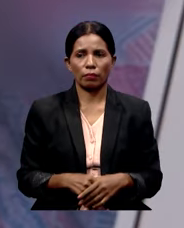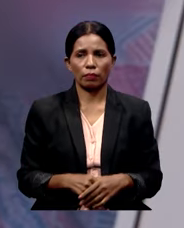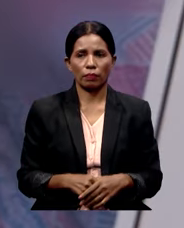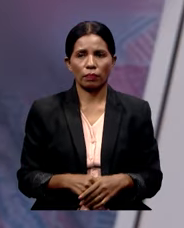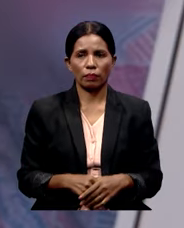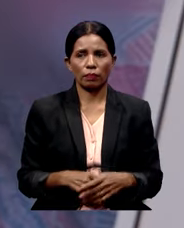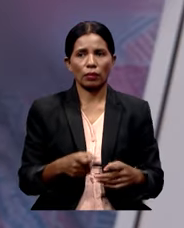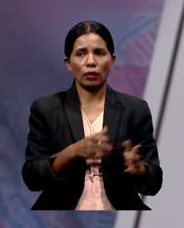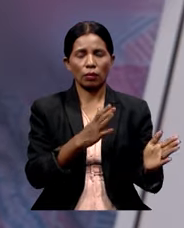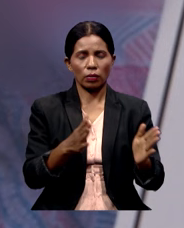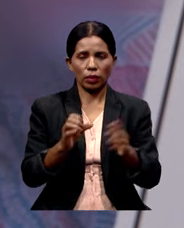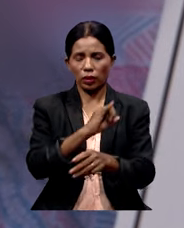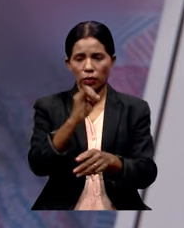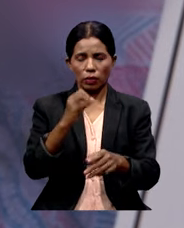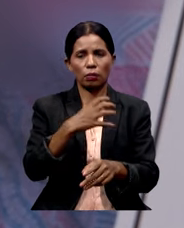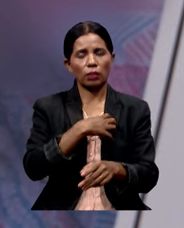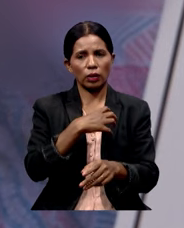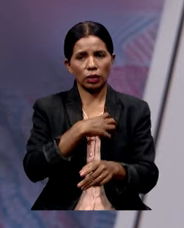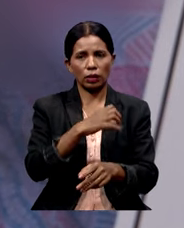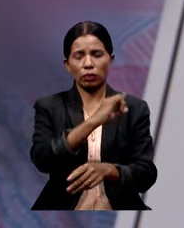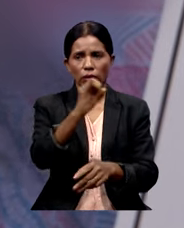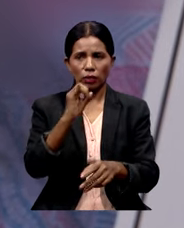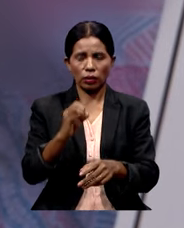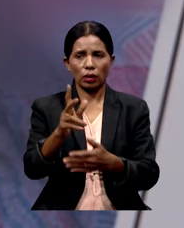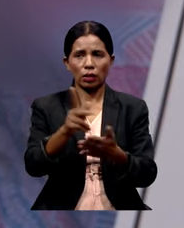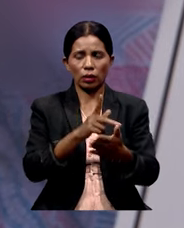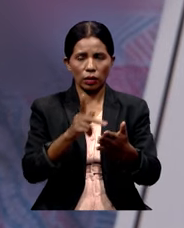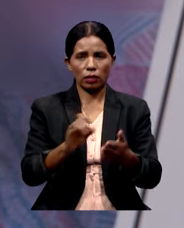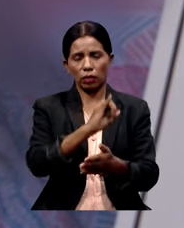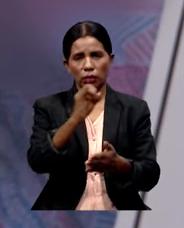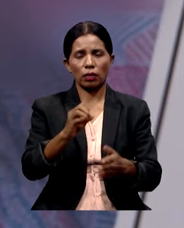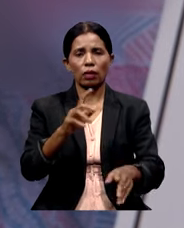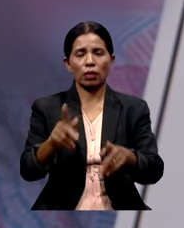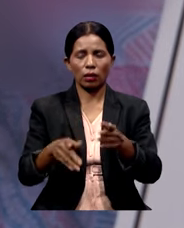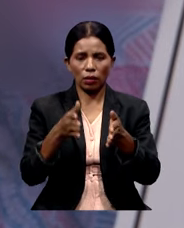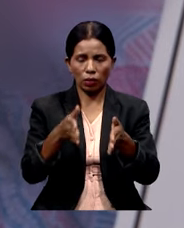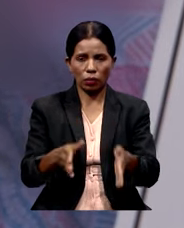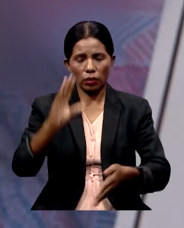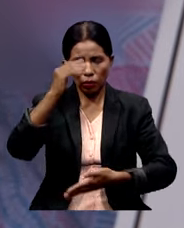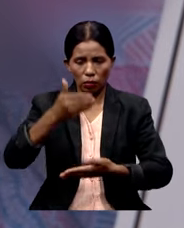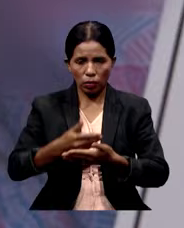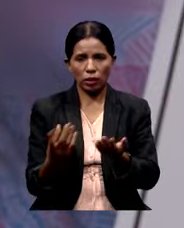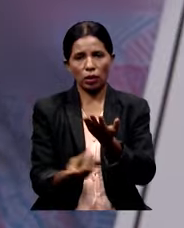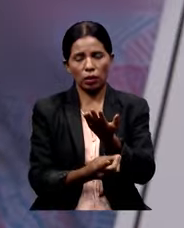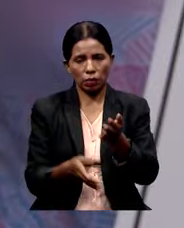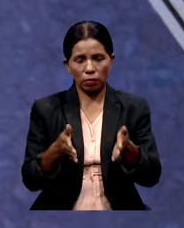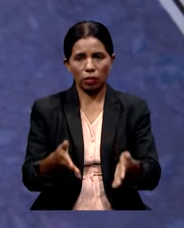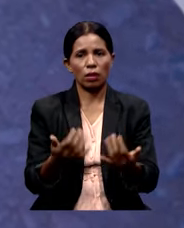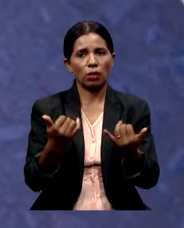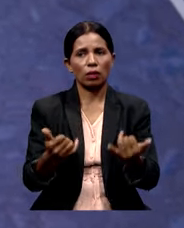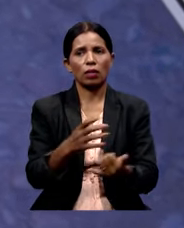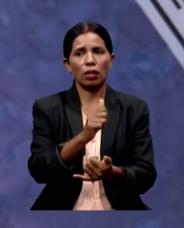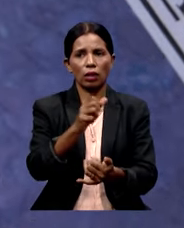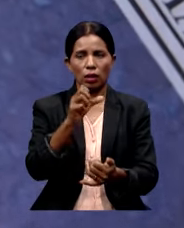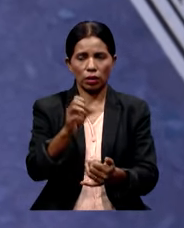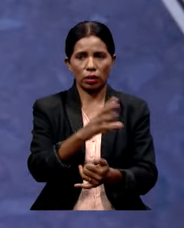Husi proses identifikasaun ne, polisia departamento investigasaun kriminal identifika suspeitu hakuenia oan iha dapur laran. Dadaun ne suspeitu AS